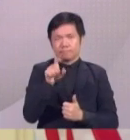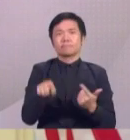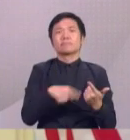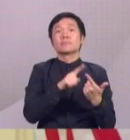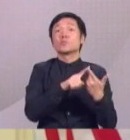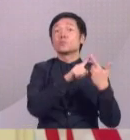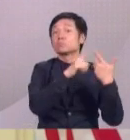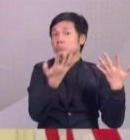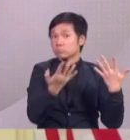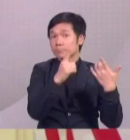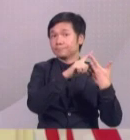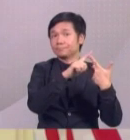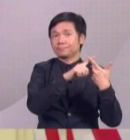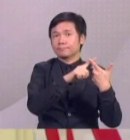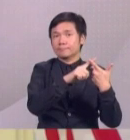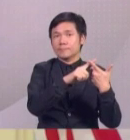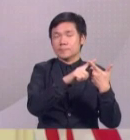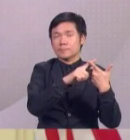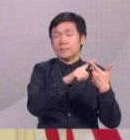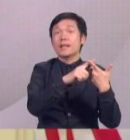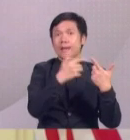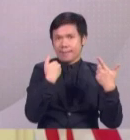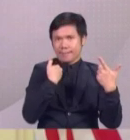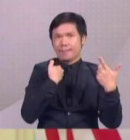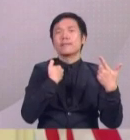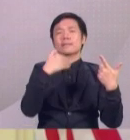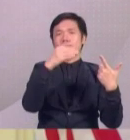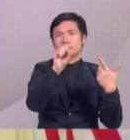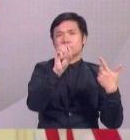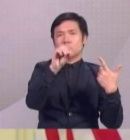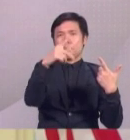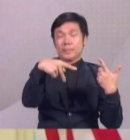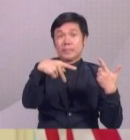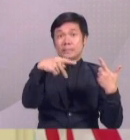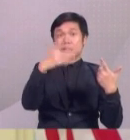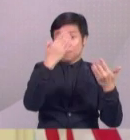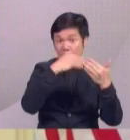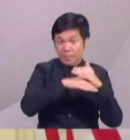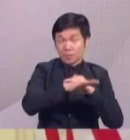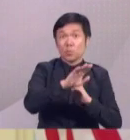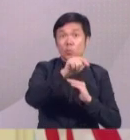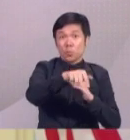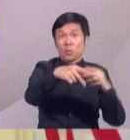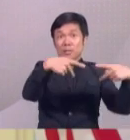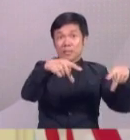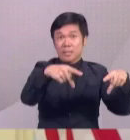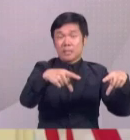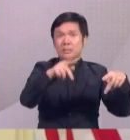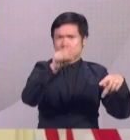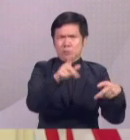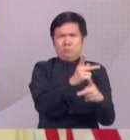kita juga mengeluarkan syarat SOP supaya di dalam kedai juga